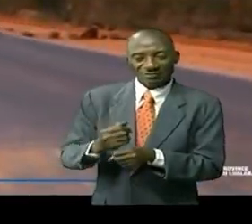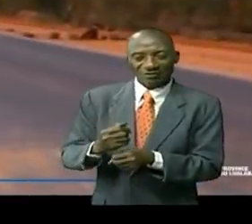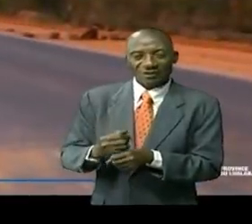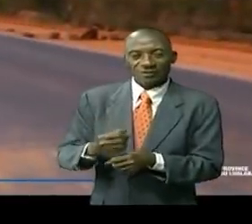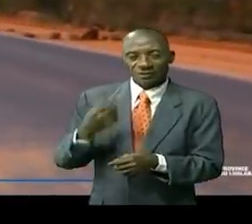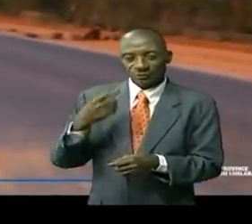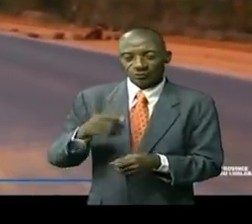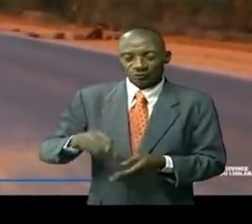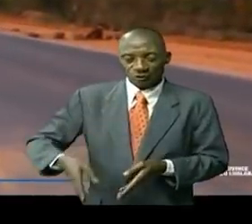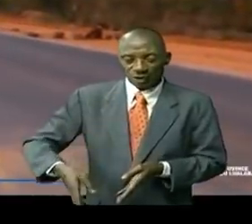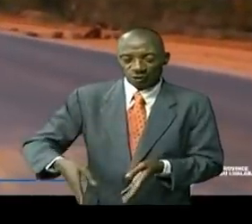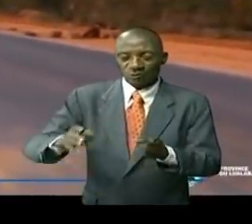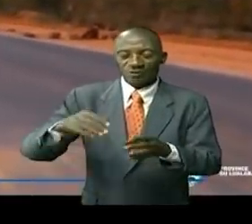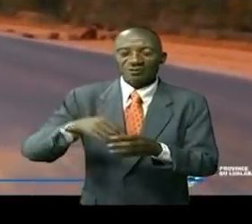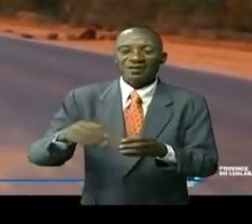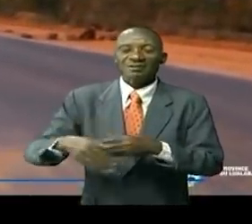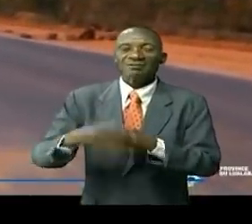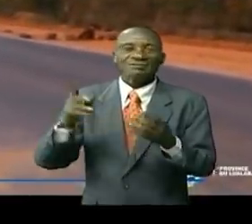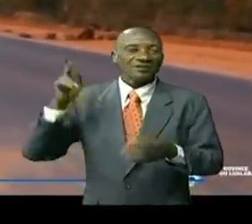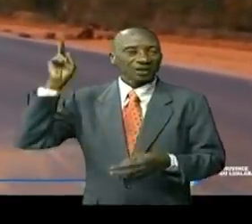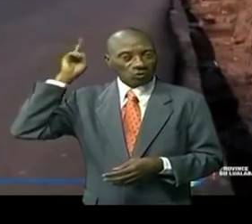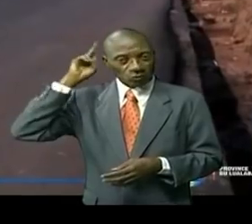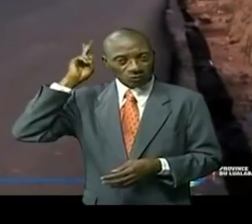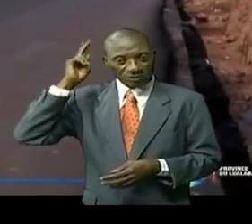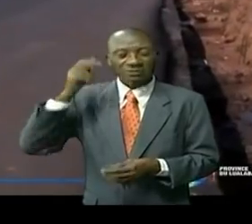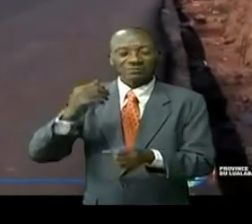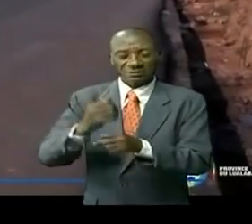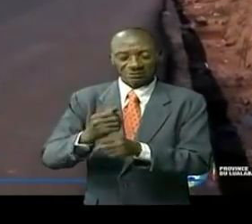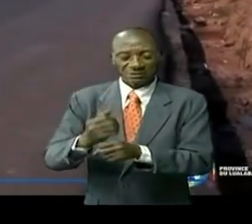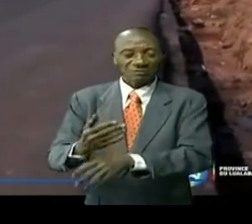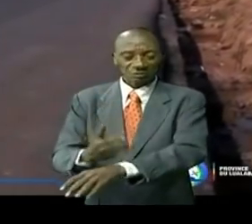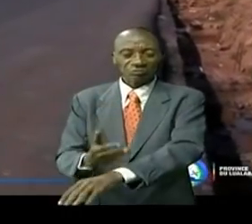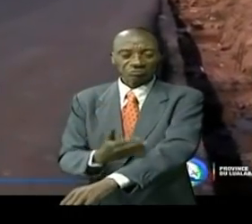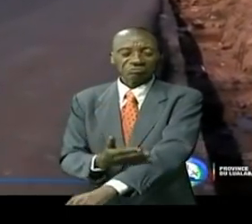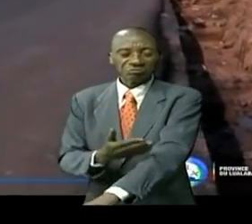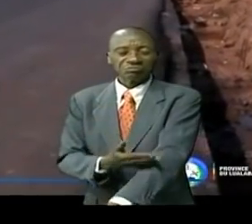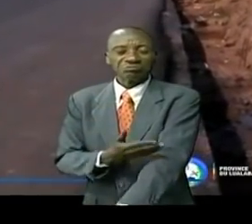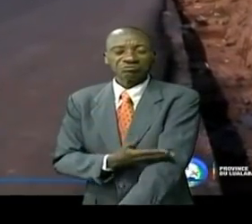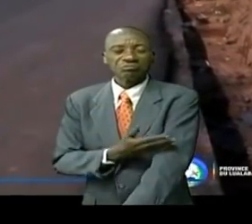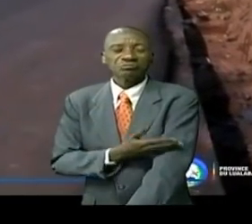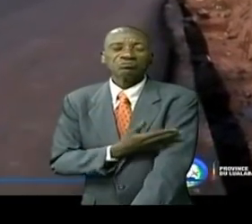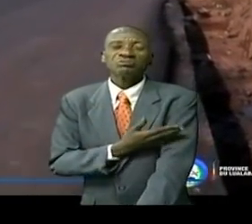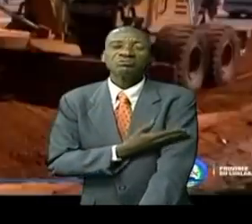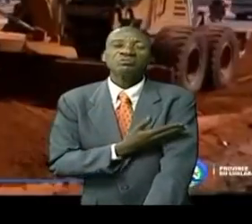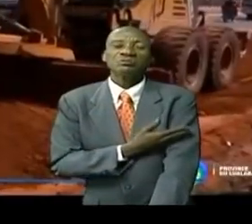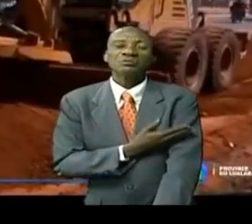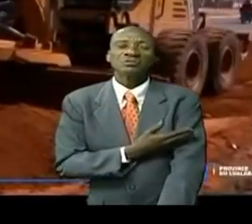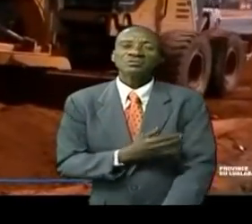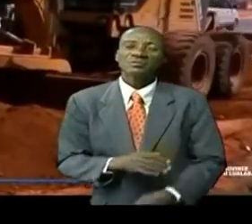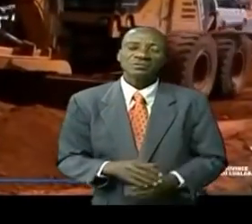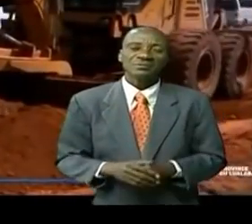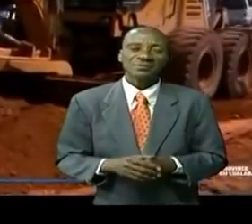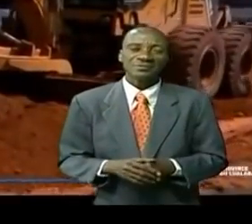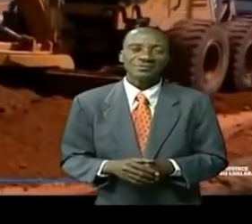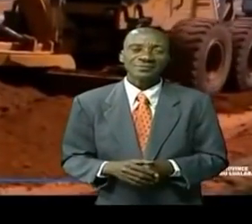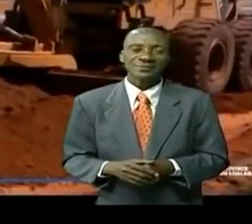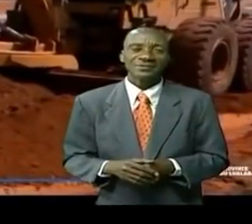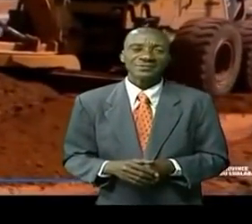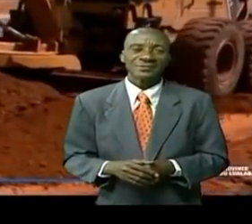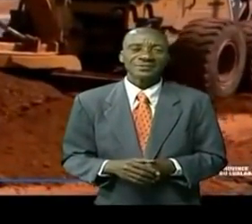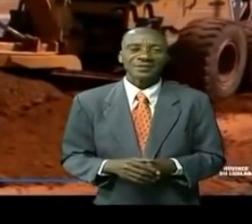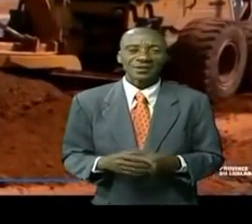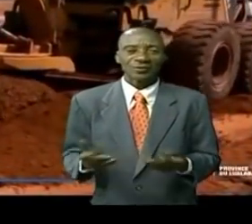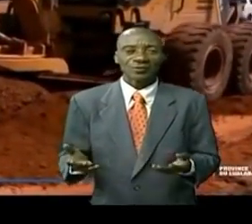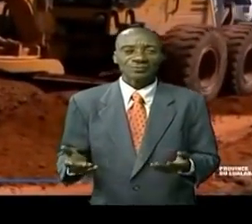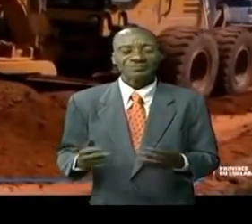routes à Kolwezi, les entreprises partenaires du gouvernement provincial ont déjà appuyé sur l'accélérateur afin de doter les Lualabais des